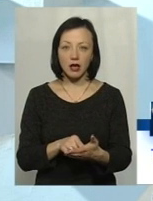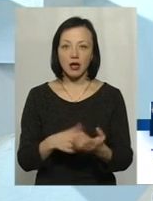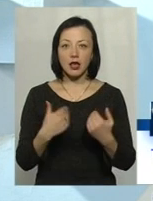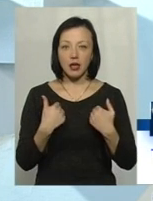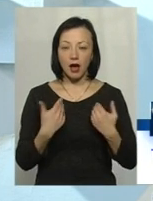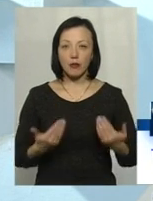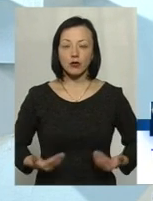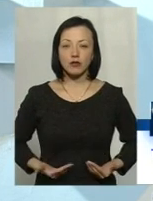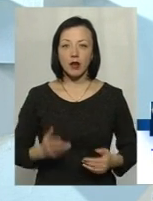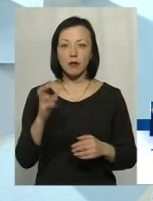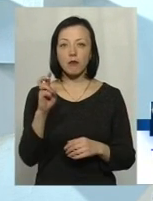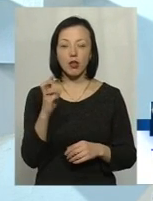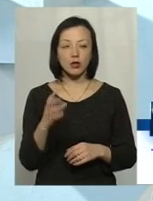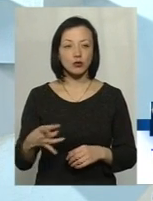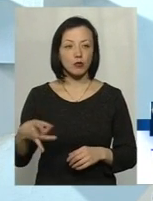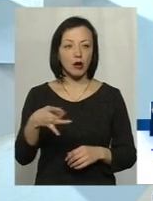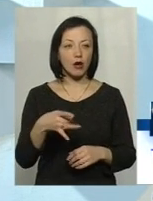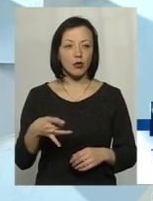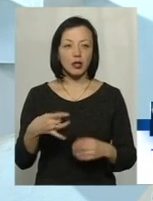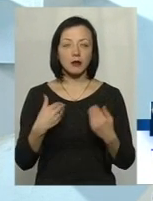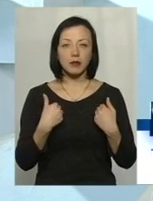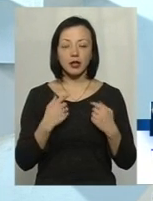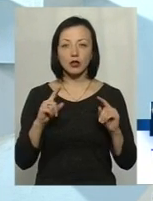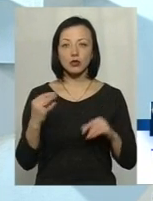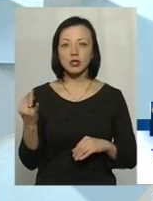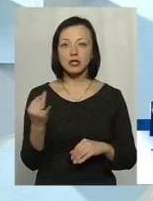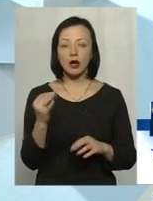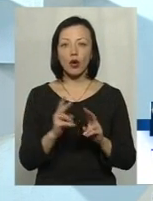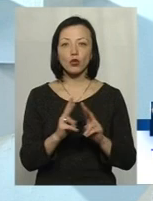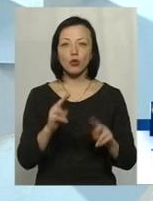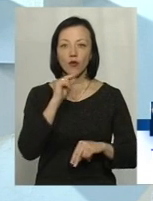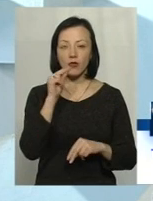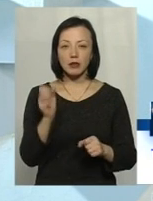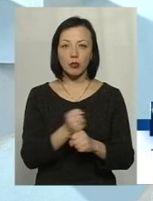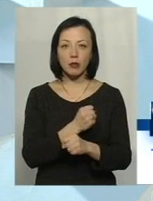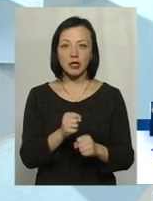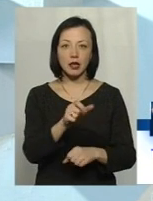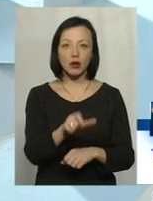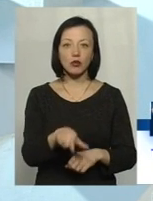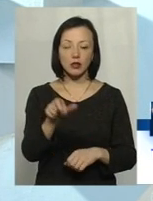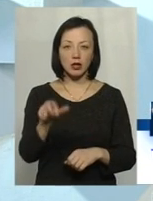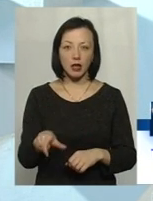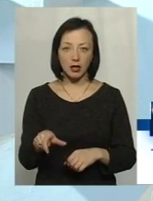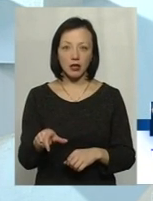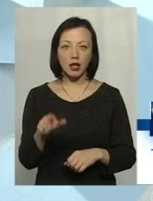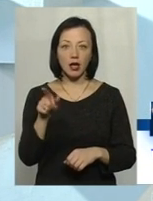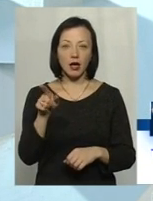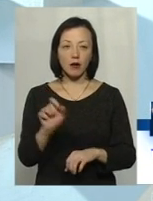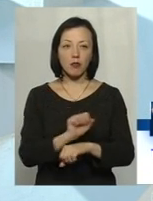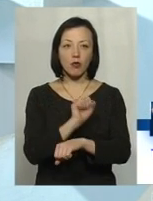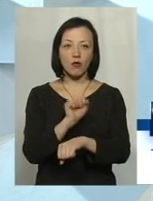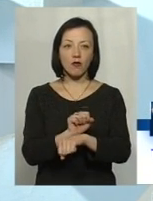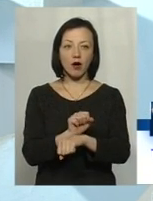проживаю в Білогірському районі, і от мені дуже цікаво, хто винен у побитті людей, які збудували волкозавод.